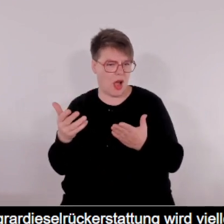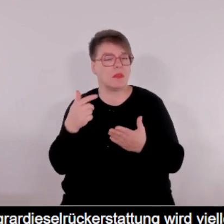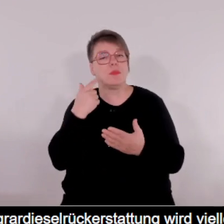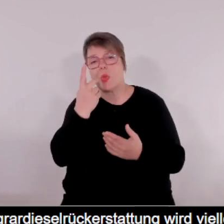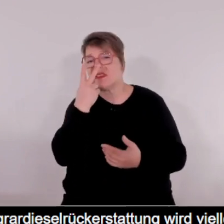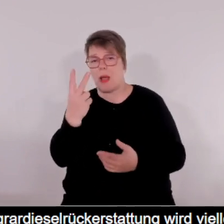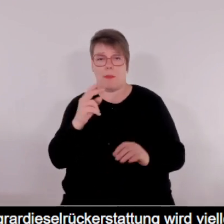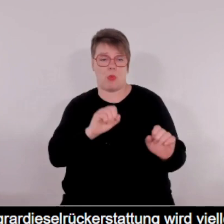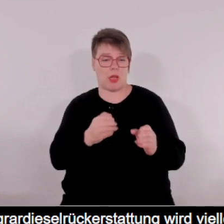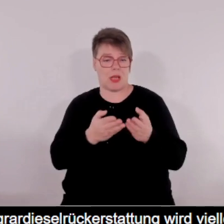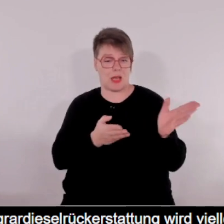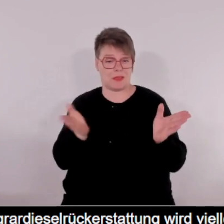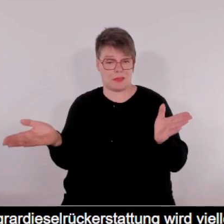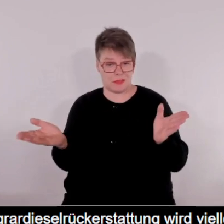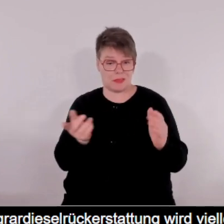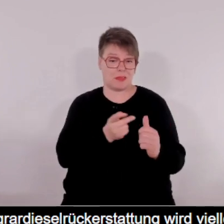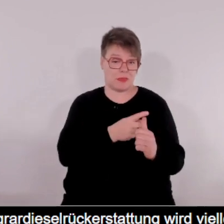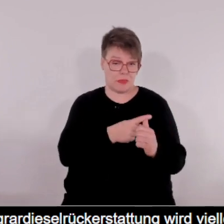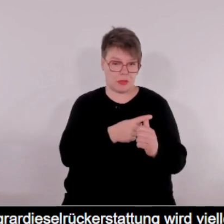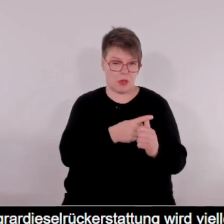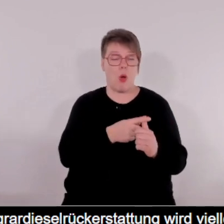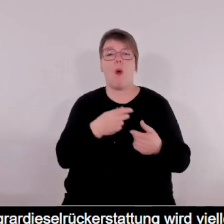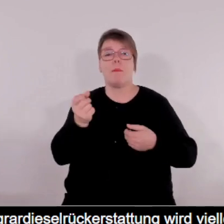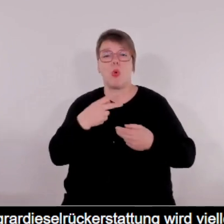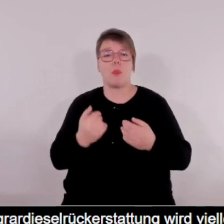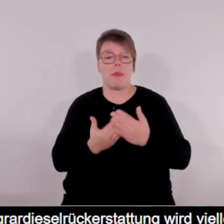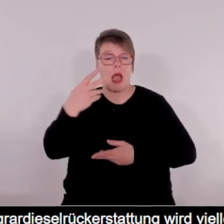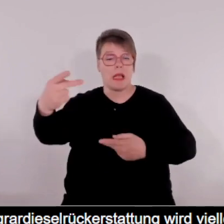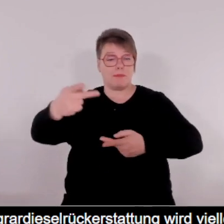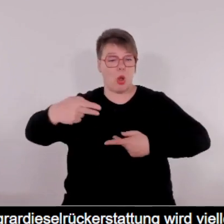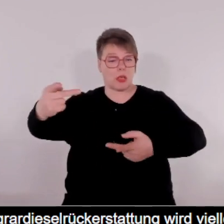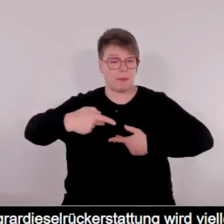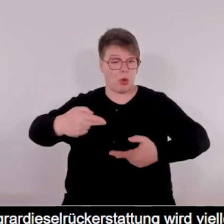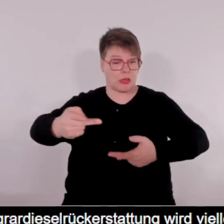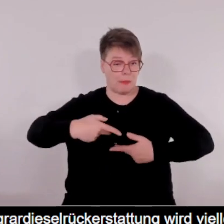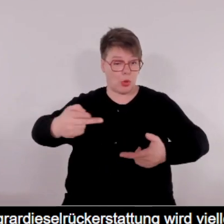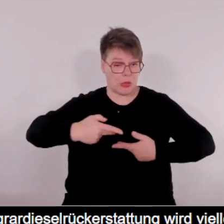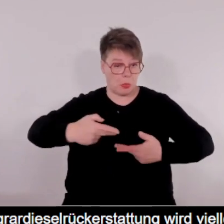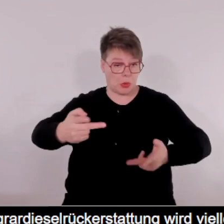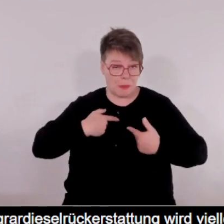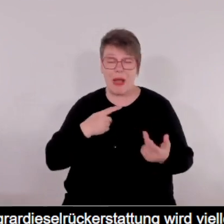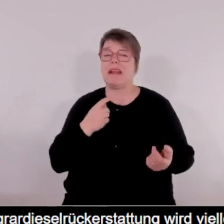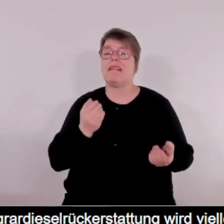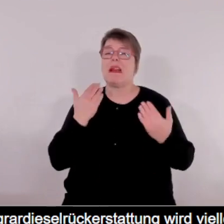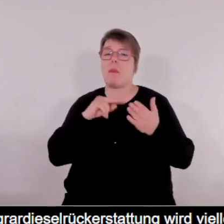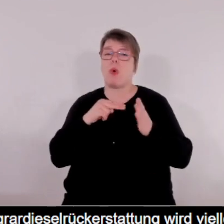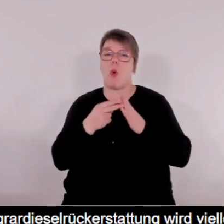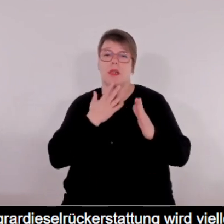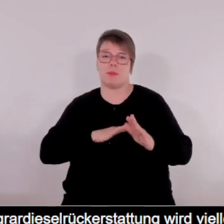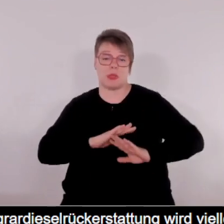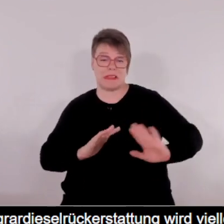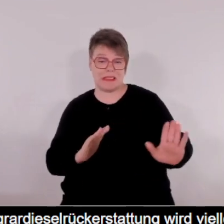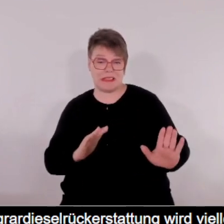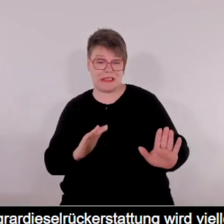Todesstoß, den wir auf keinen Fall dulden werden. Ja, es ist eine politische Scharlatanerie, was die